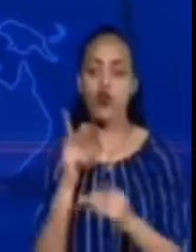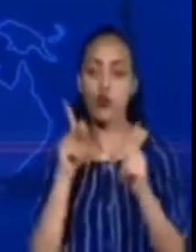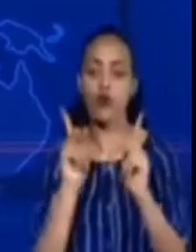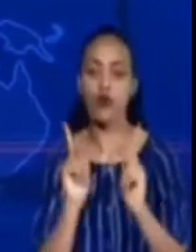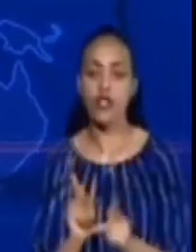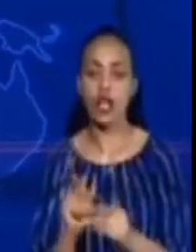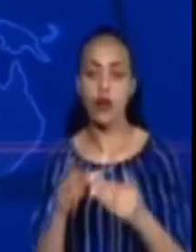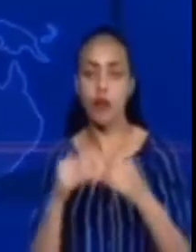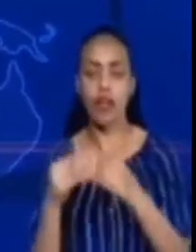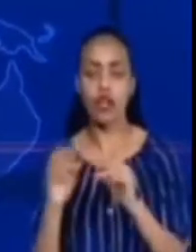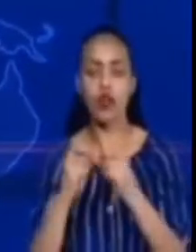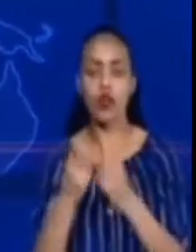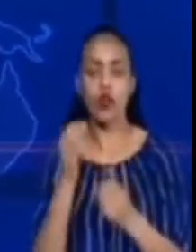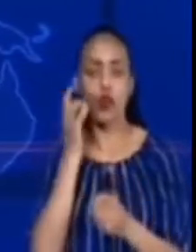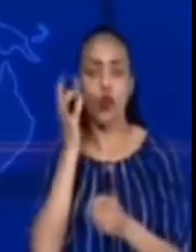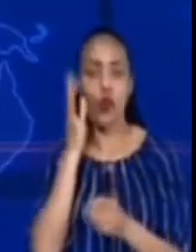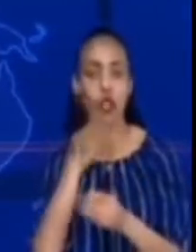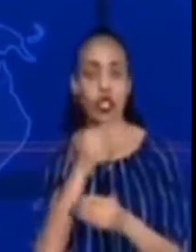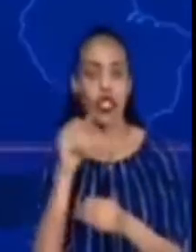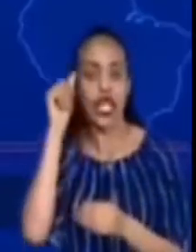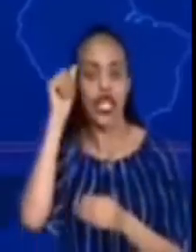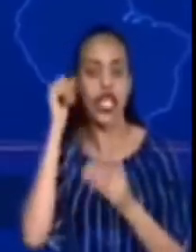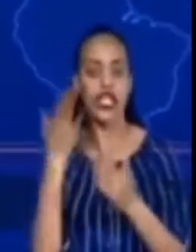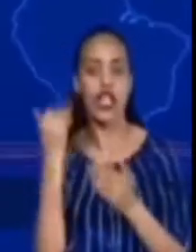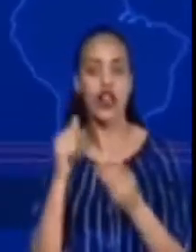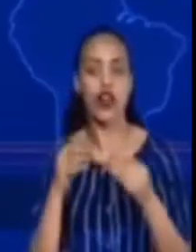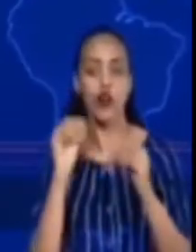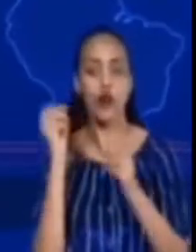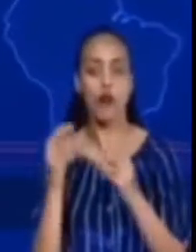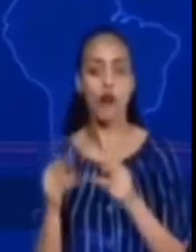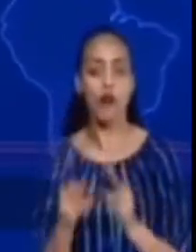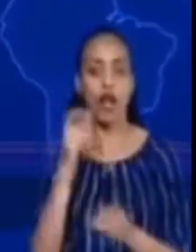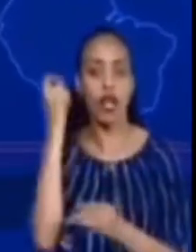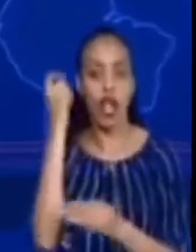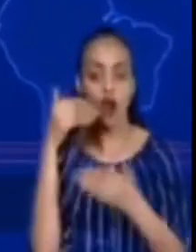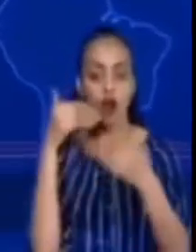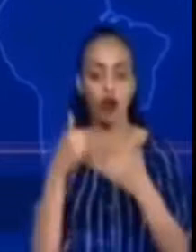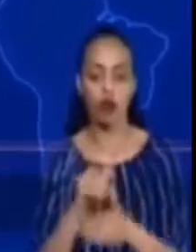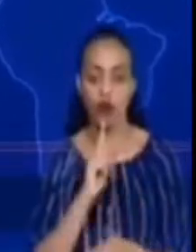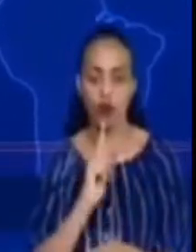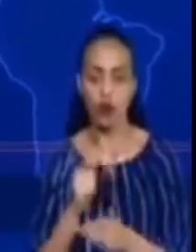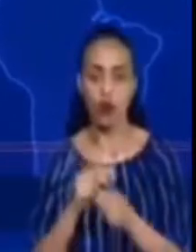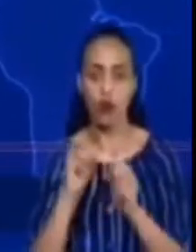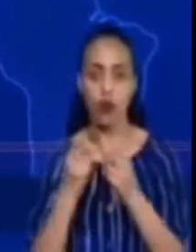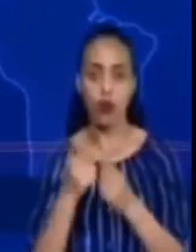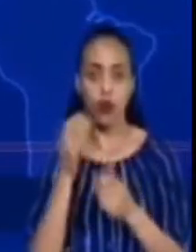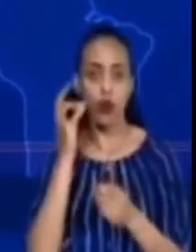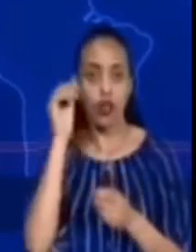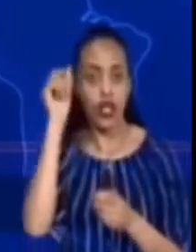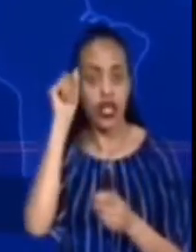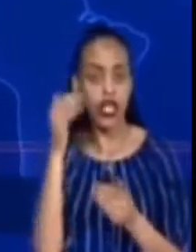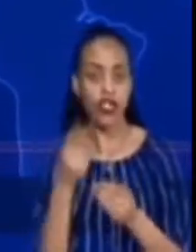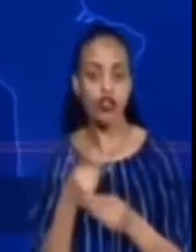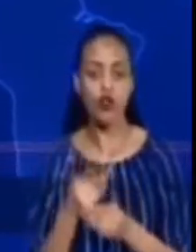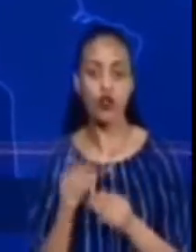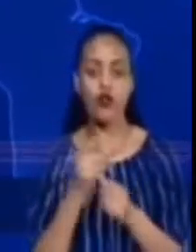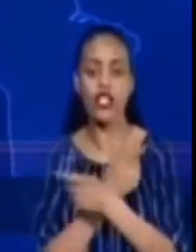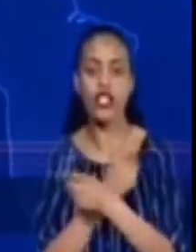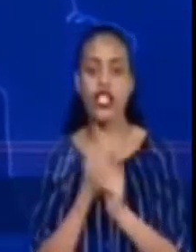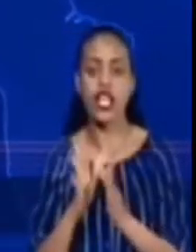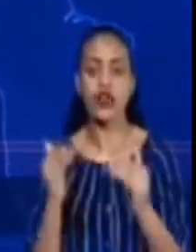ቡችላ ቢሆንም ማለት ነው ሀብታሙ አያሌው ተሰባብሮ እስር ቤት እያለ ቀና